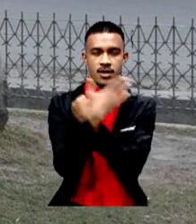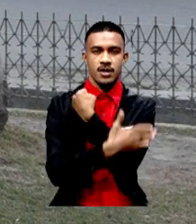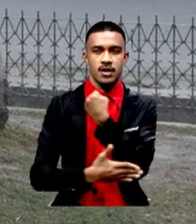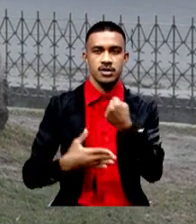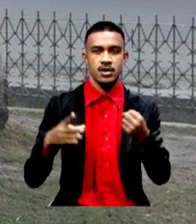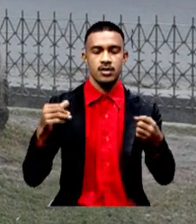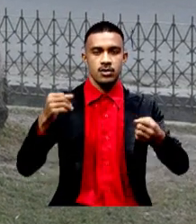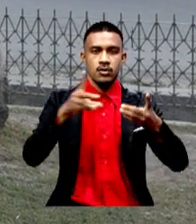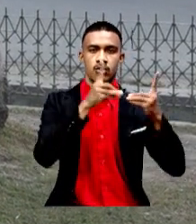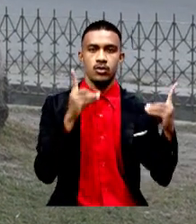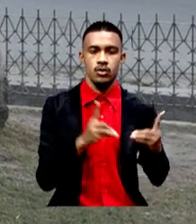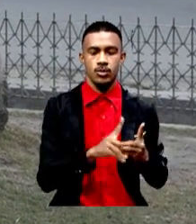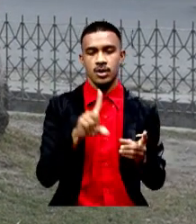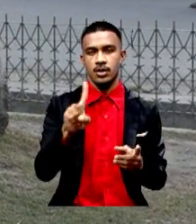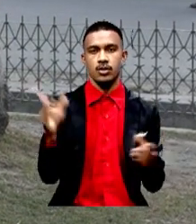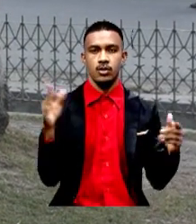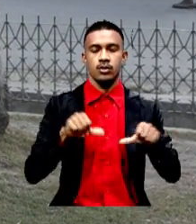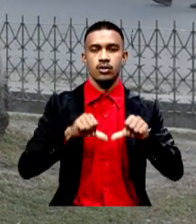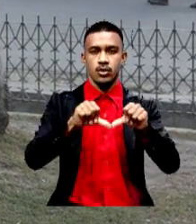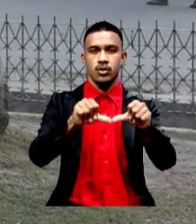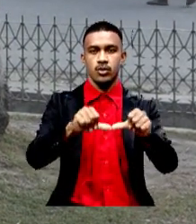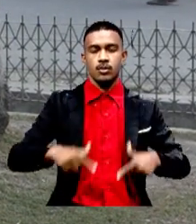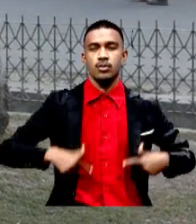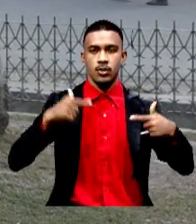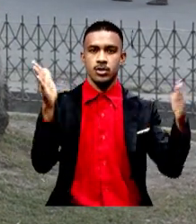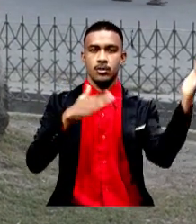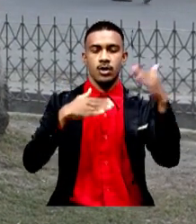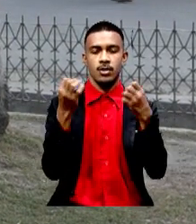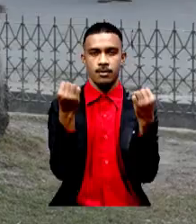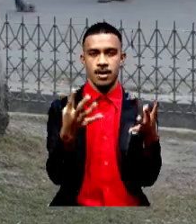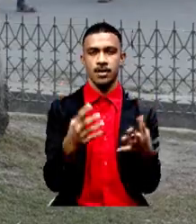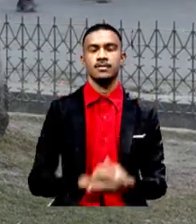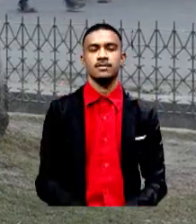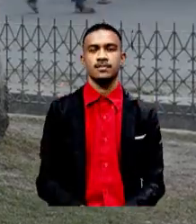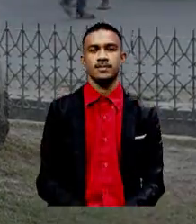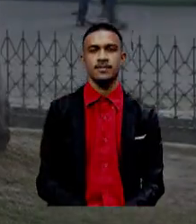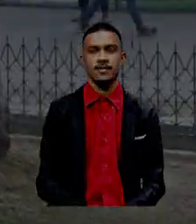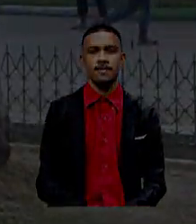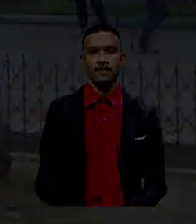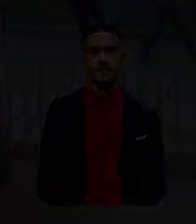continua moris ho problema barak. Aqui pa cobertura, GMN.